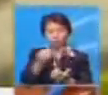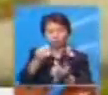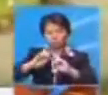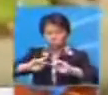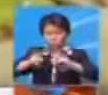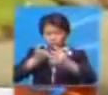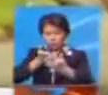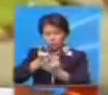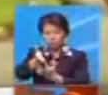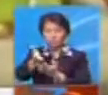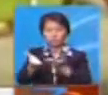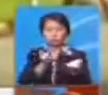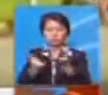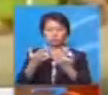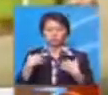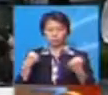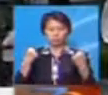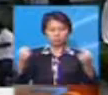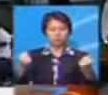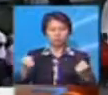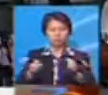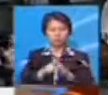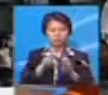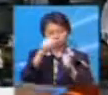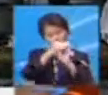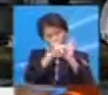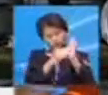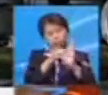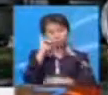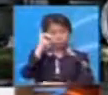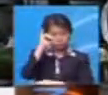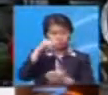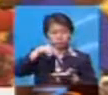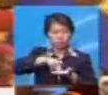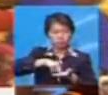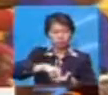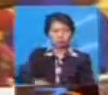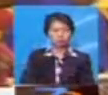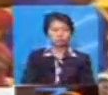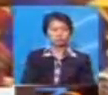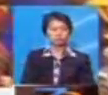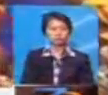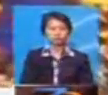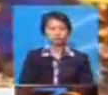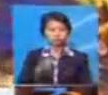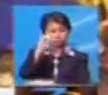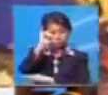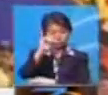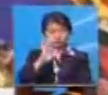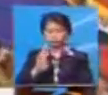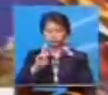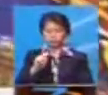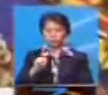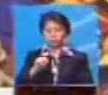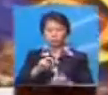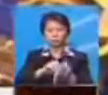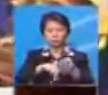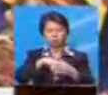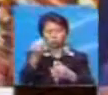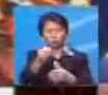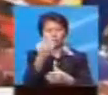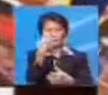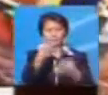akses kepada perkhidmatan kesihatan juga terkandung dalam manifesto ini. Manifesto BN ini diterbitkan